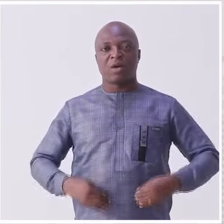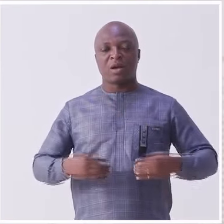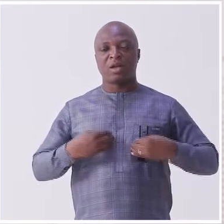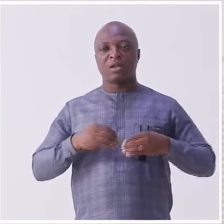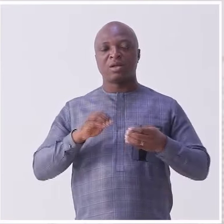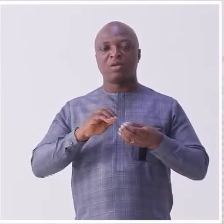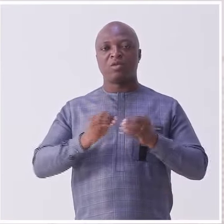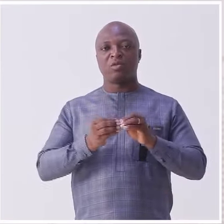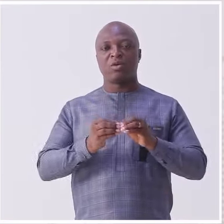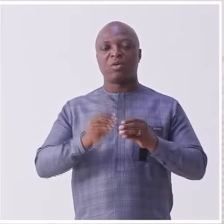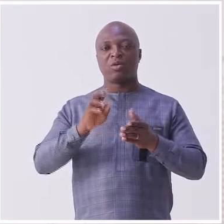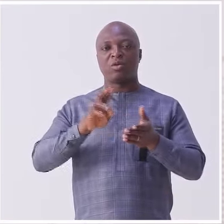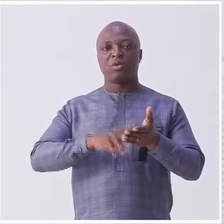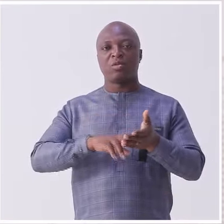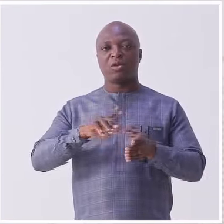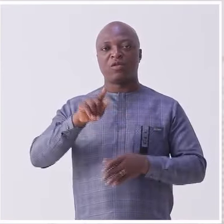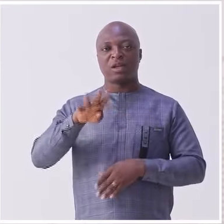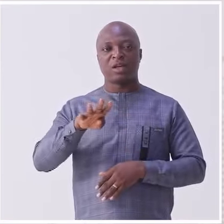numéro